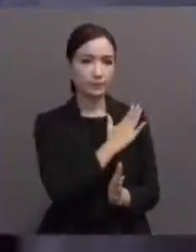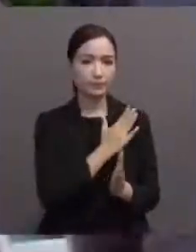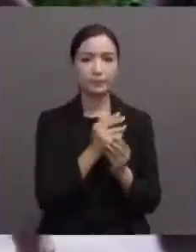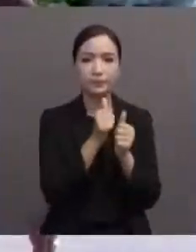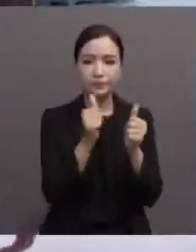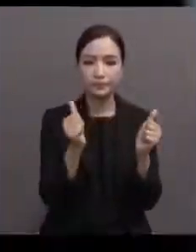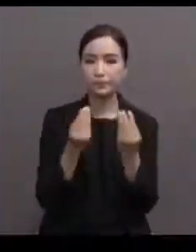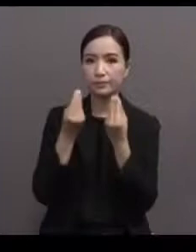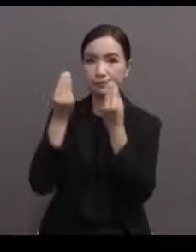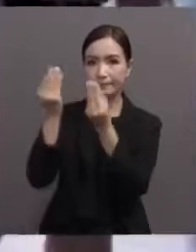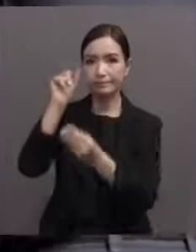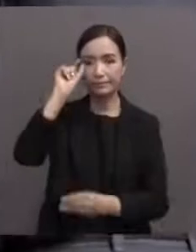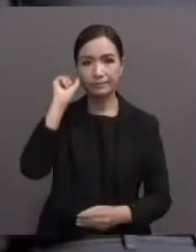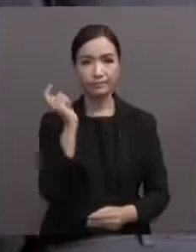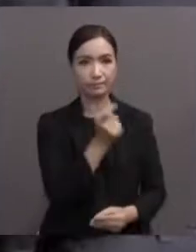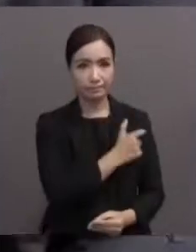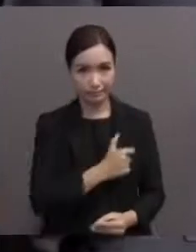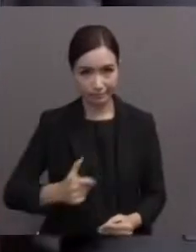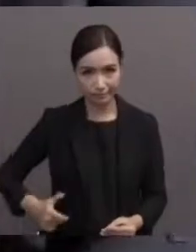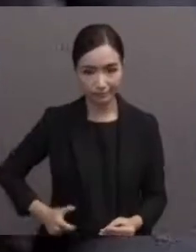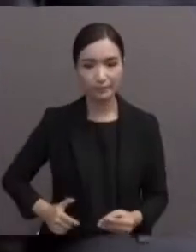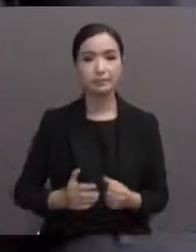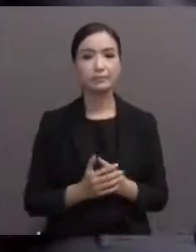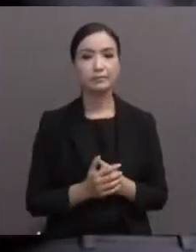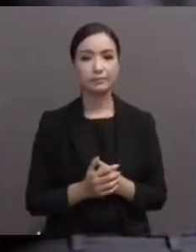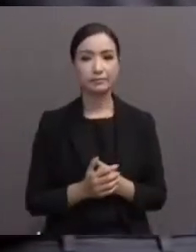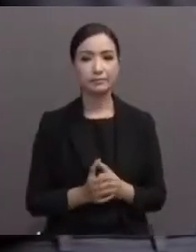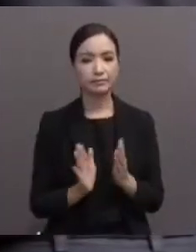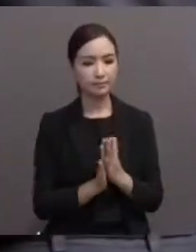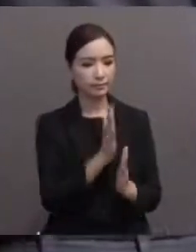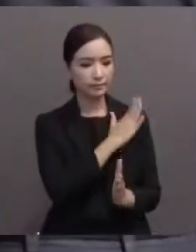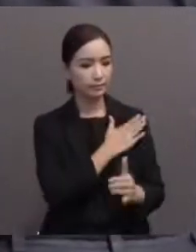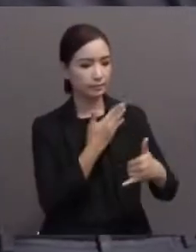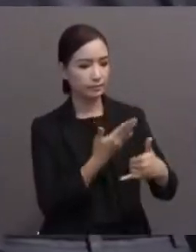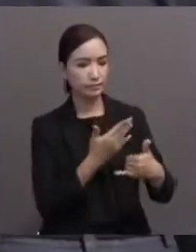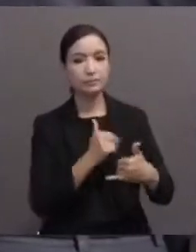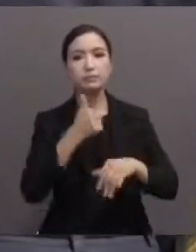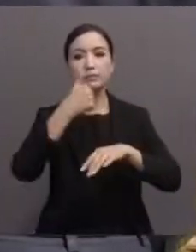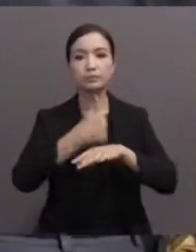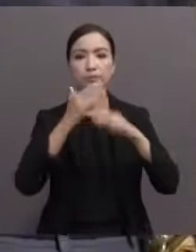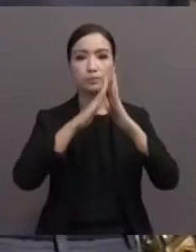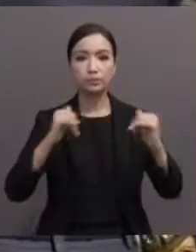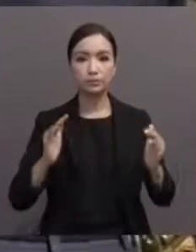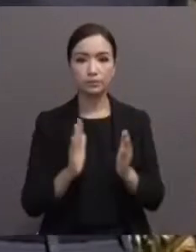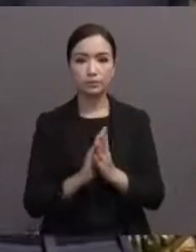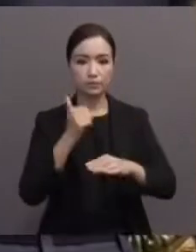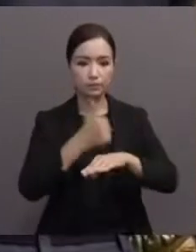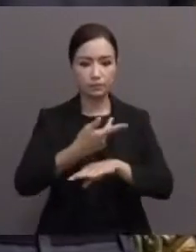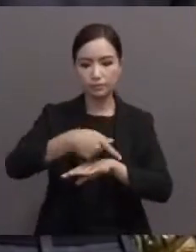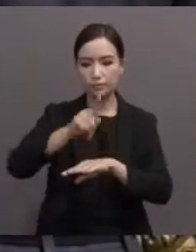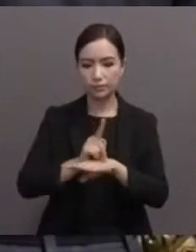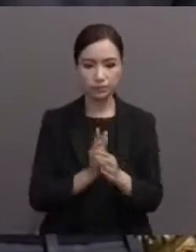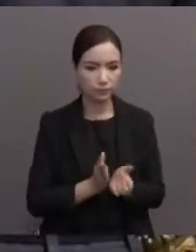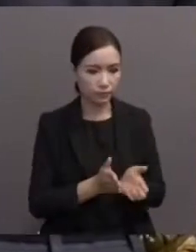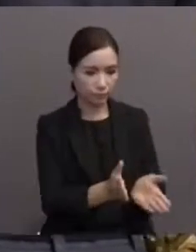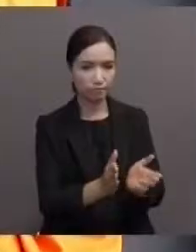าทสมเด็จพระปรมินทรมหาภูมิพลอดุลยเดชโดยพระปัญญานันทมุนีเจ้าอาวาสวัดชลประทานเป็นประธานฝ่ายพระสงฆ์